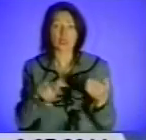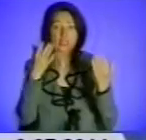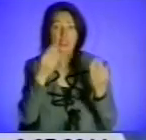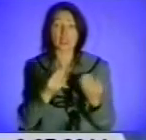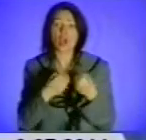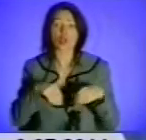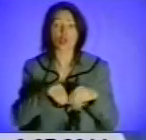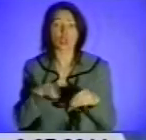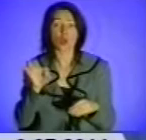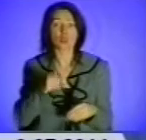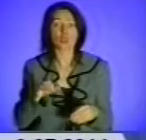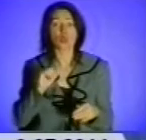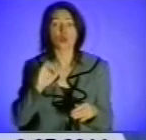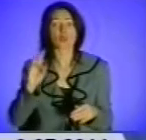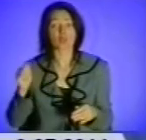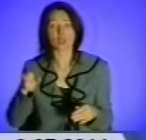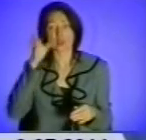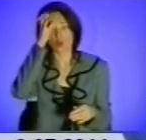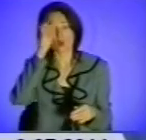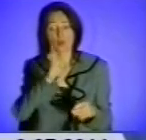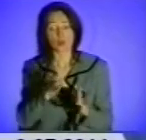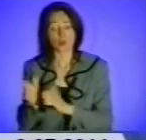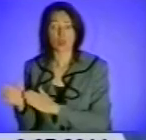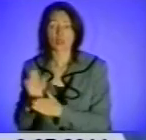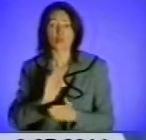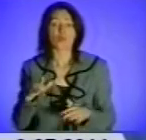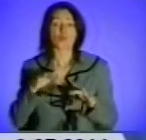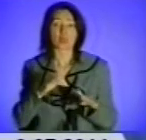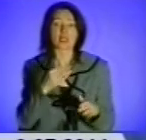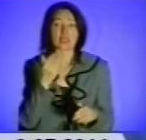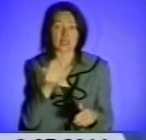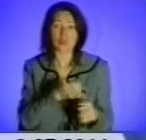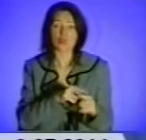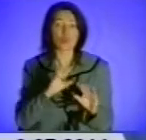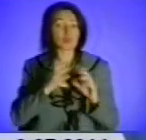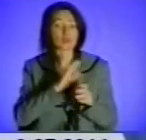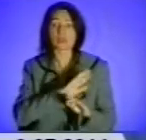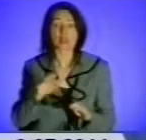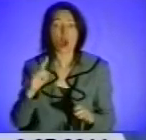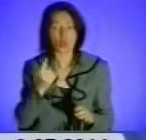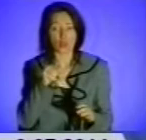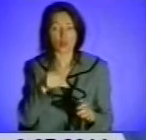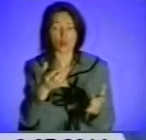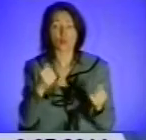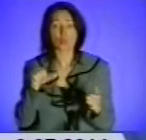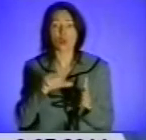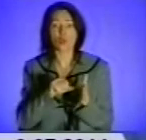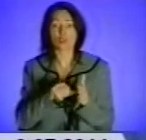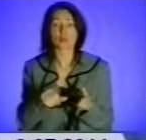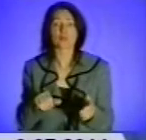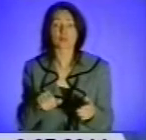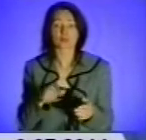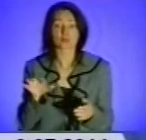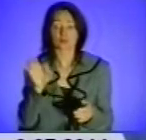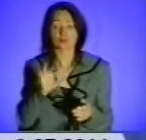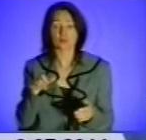родини в обласній універсальній науковій бібліотеці відбувся захід «Ти в цьому світі не одна». У ньому взяли участь представники обласного центру